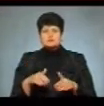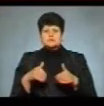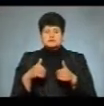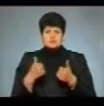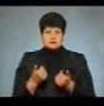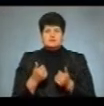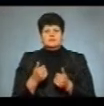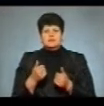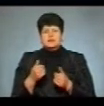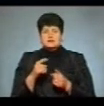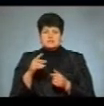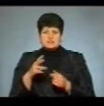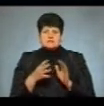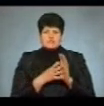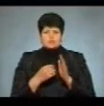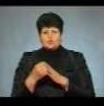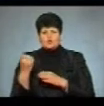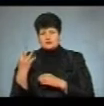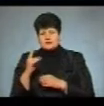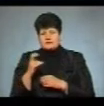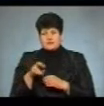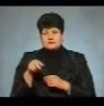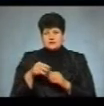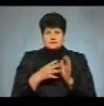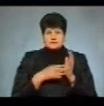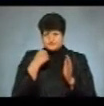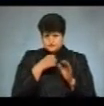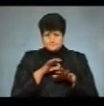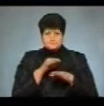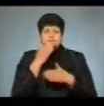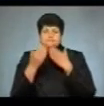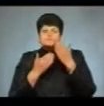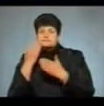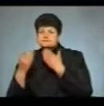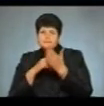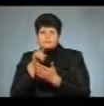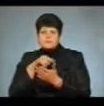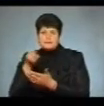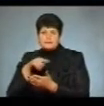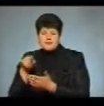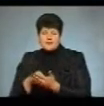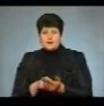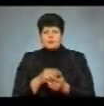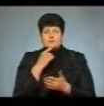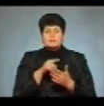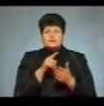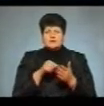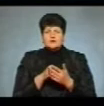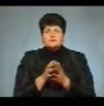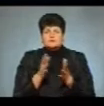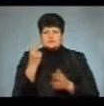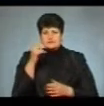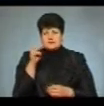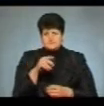інституту соціології, який з 9 по 14 квітня 2019 року проводив опитування, опитано понад 2000 респондентів, ми зараз